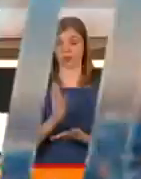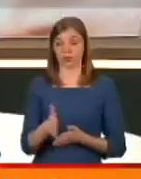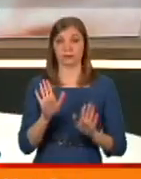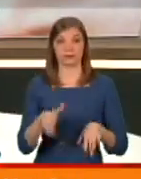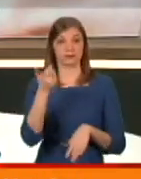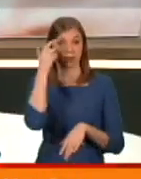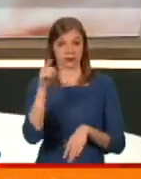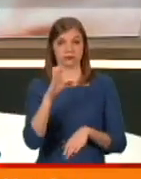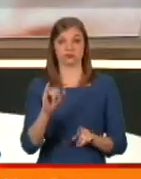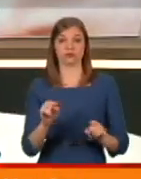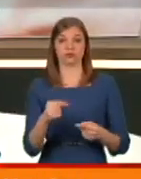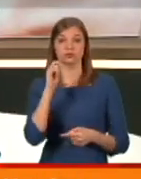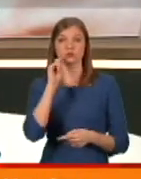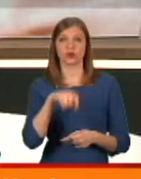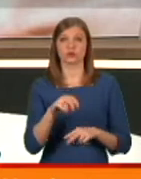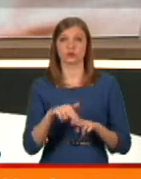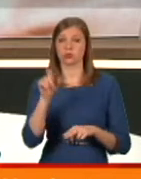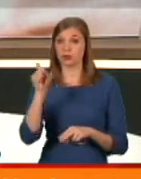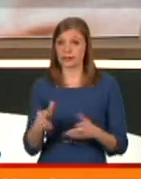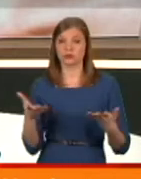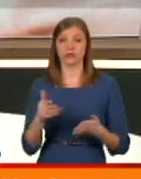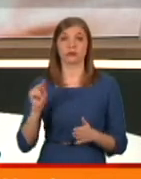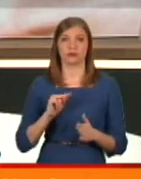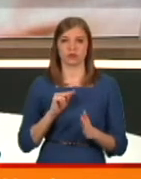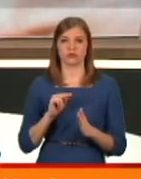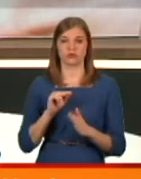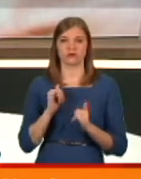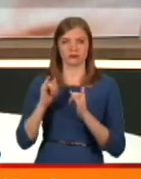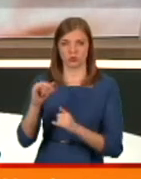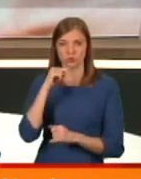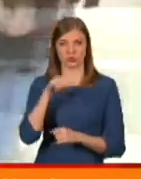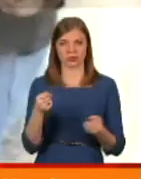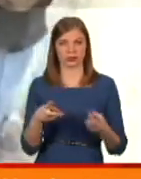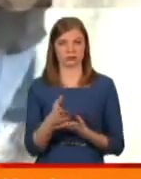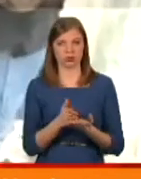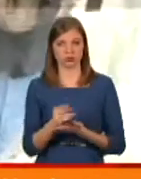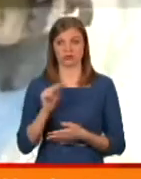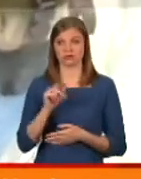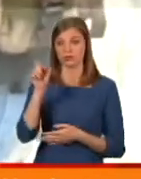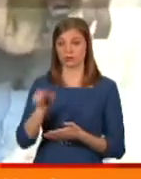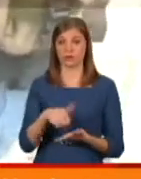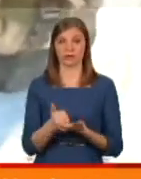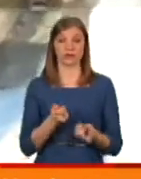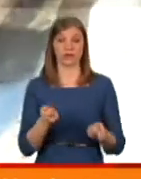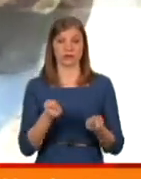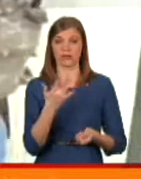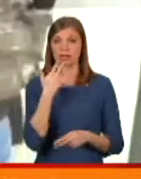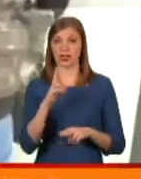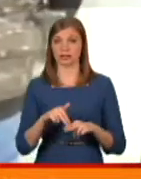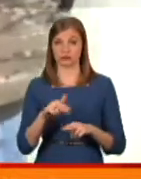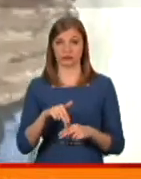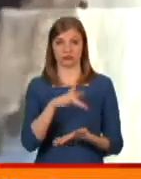У Харкові СБУ затримало українського поліцейського, який працював на російські спецслужби. Працівника головного управління